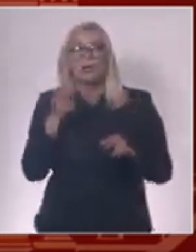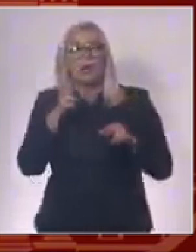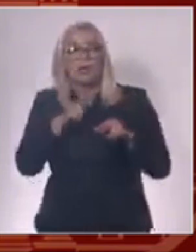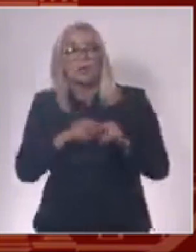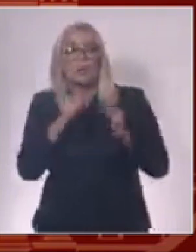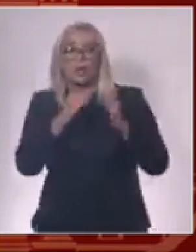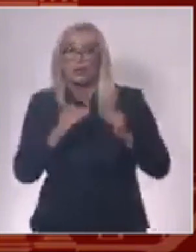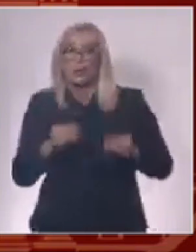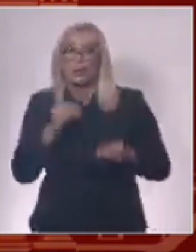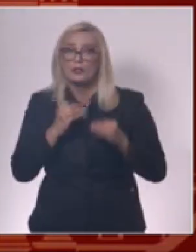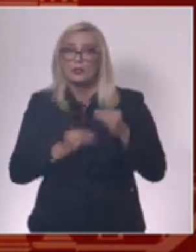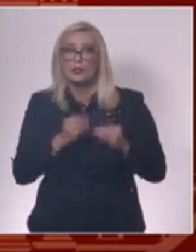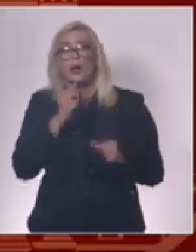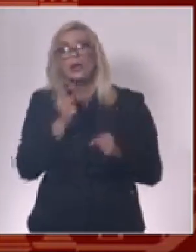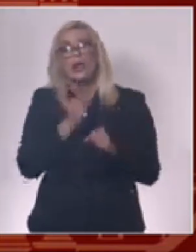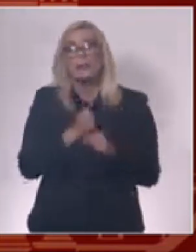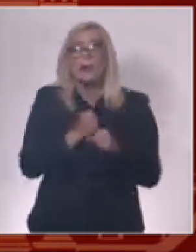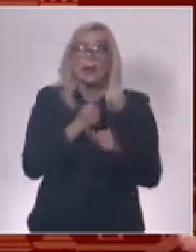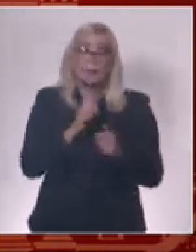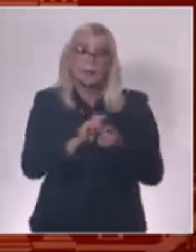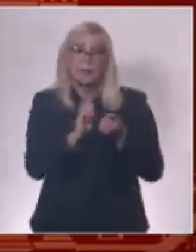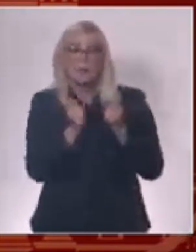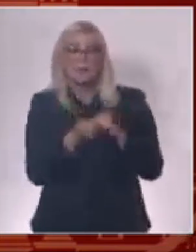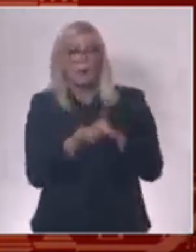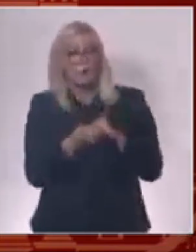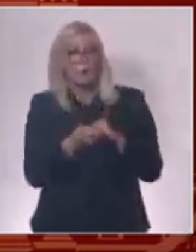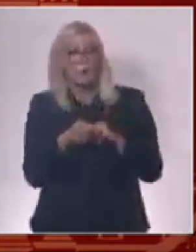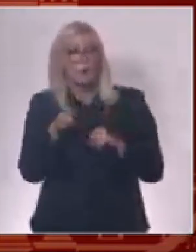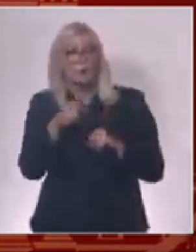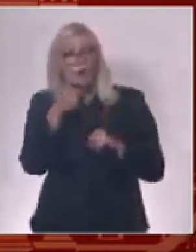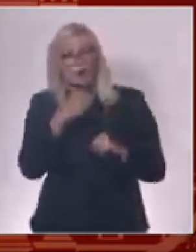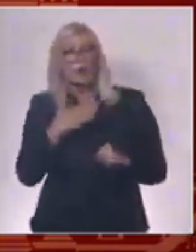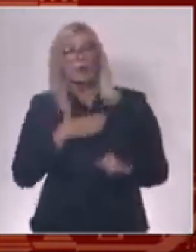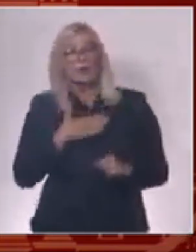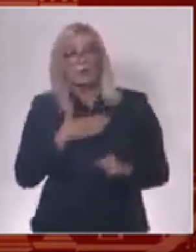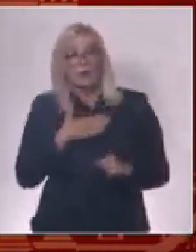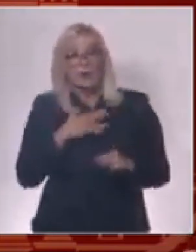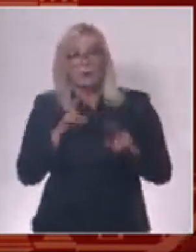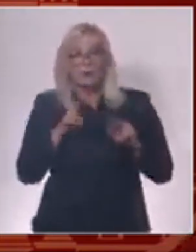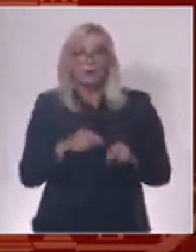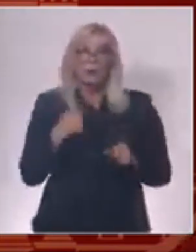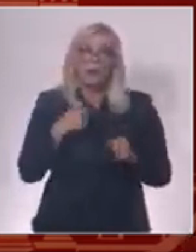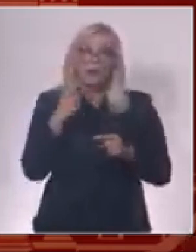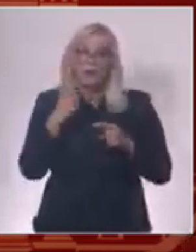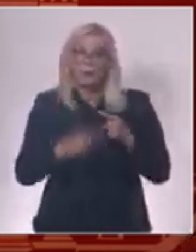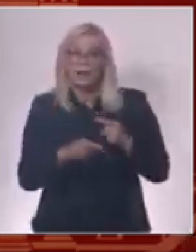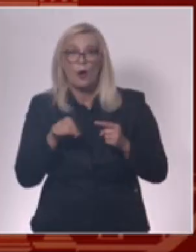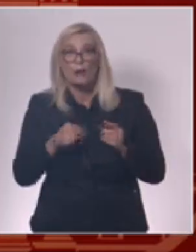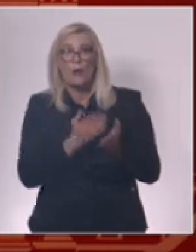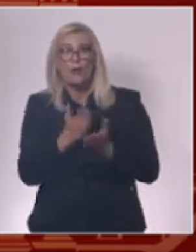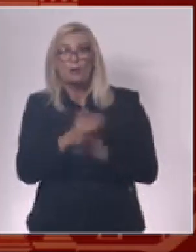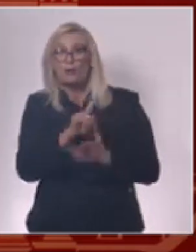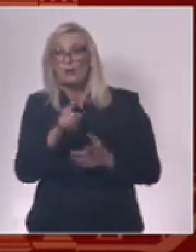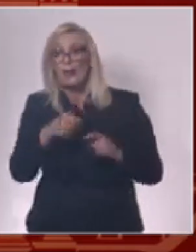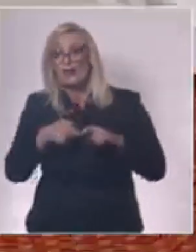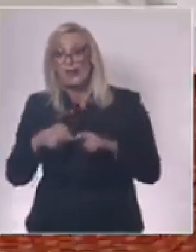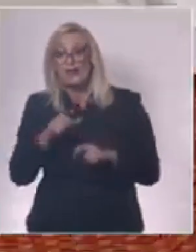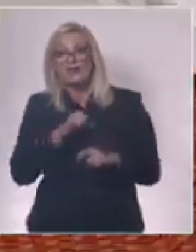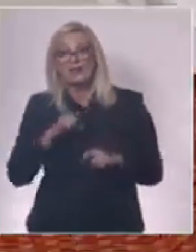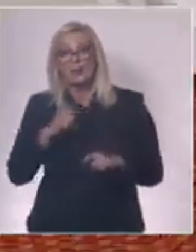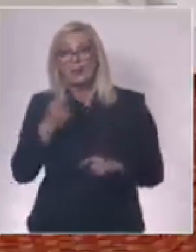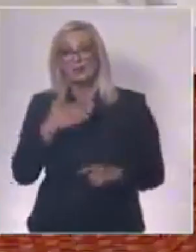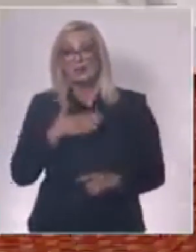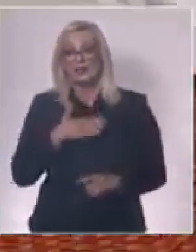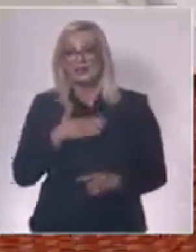решаваме домашните проблеми, ќе правиме реформи, тоа што е до нас ние ќе го завршиме, но за жал овој процес не зависи само од нас.